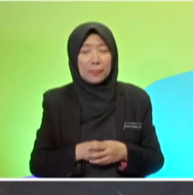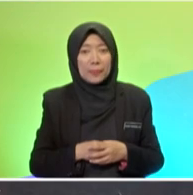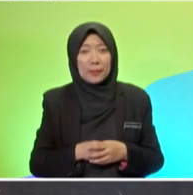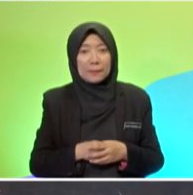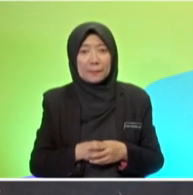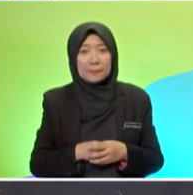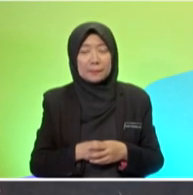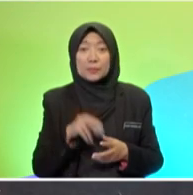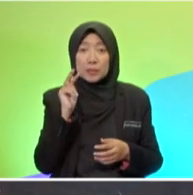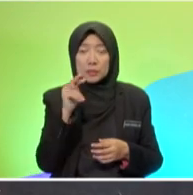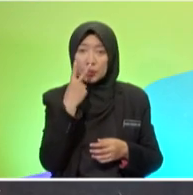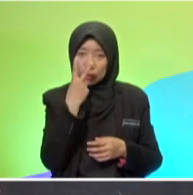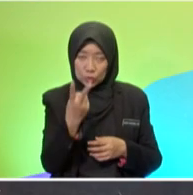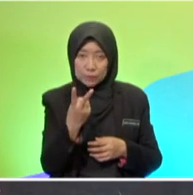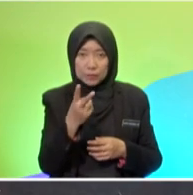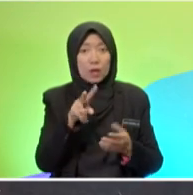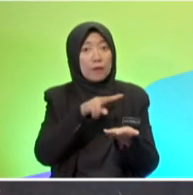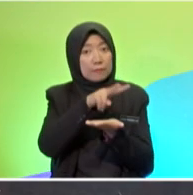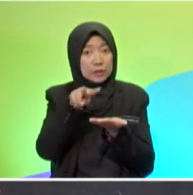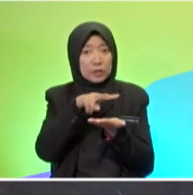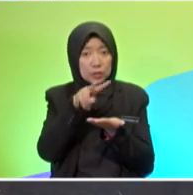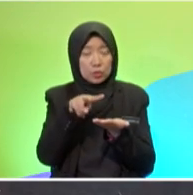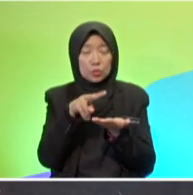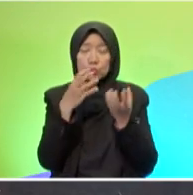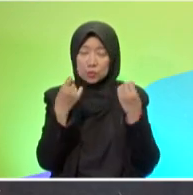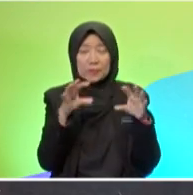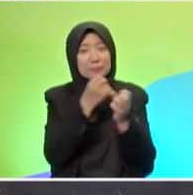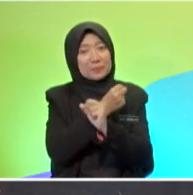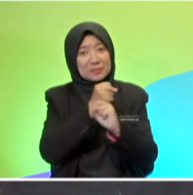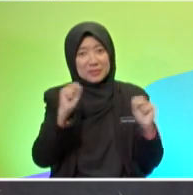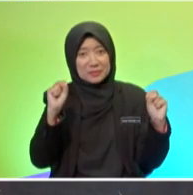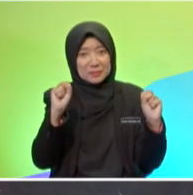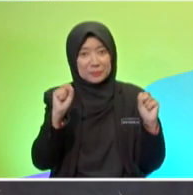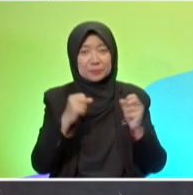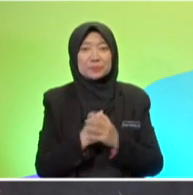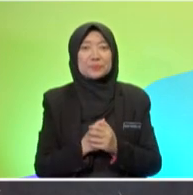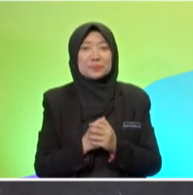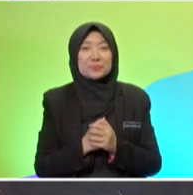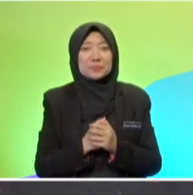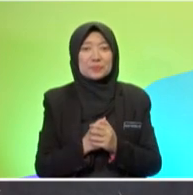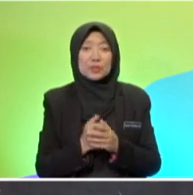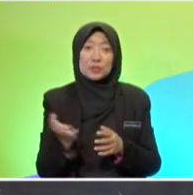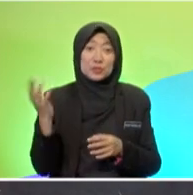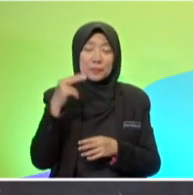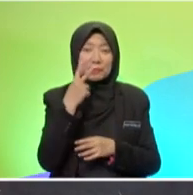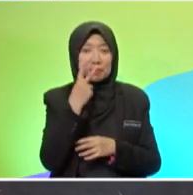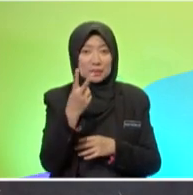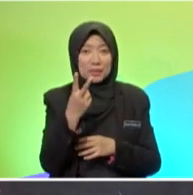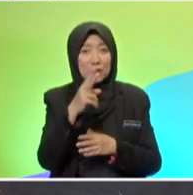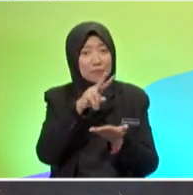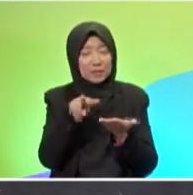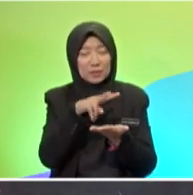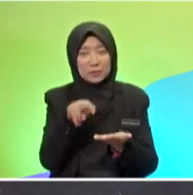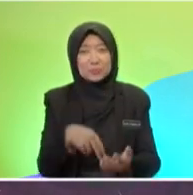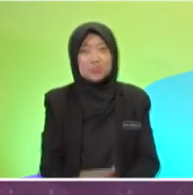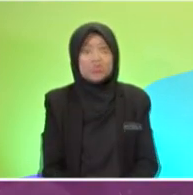nanti kita tengokkan dulu video pembelajaran yang Cikgu telah sediakan. Okey, Cikgu ada sediakan satu video. Jadi, ayo kawan-kawan kita saksikan video